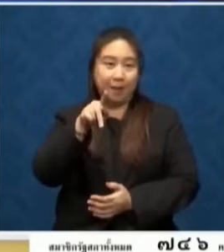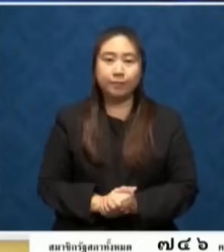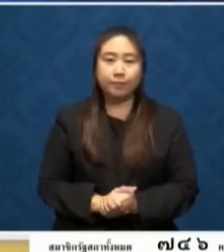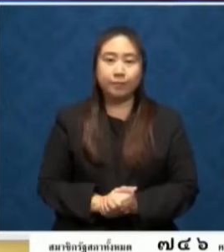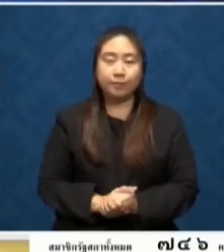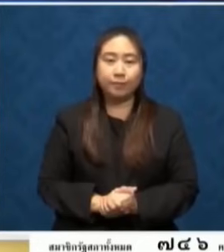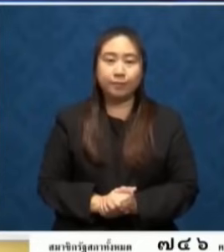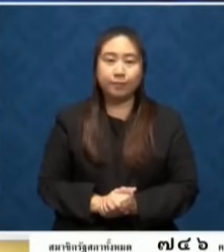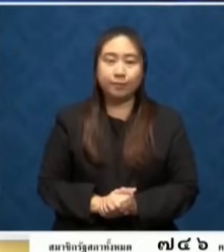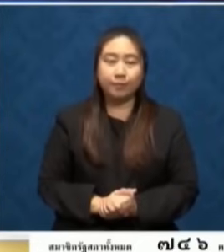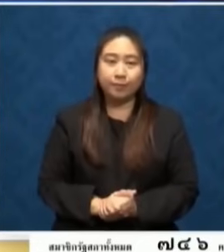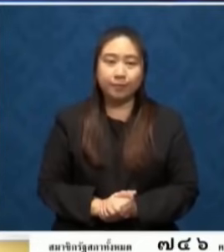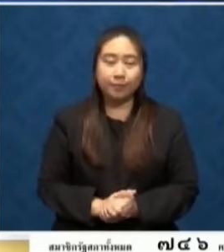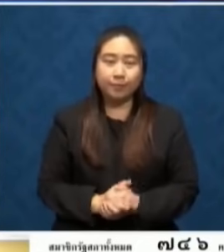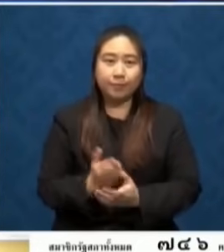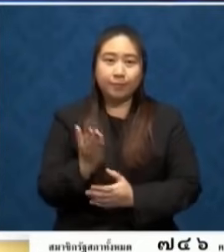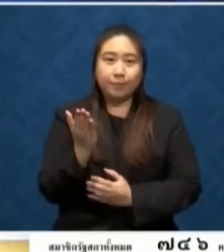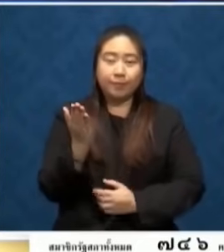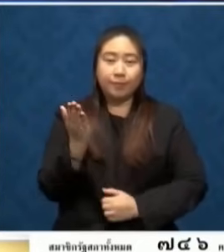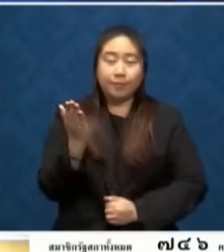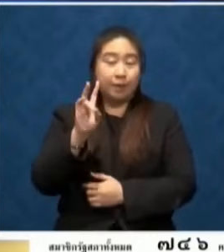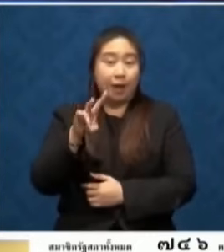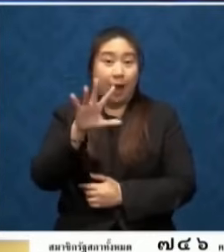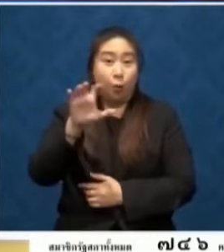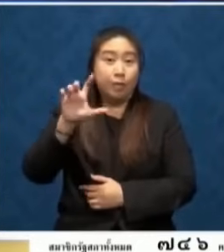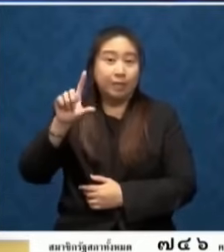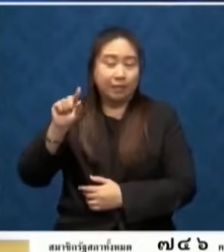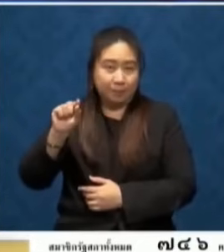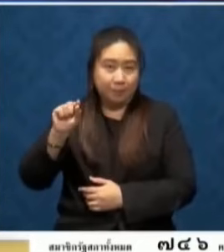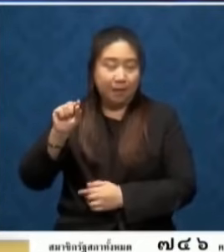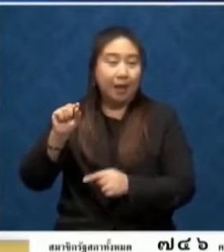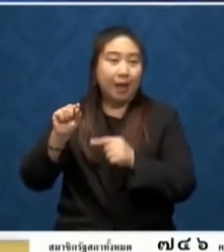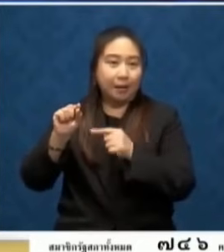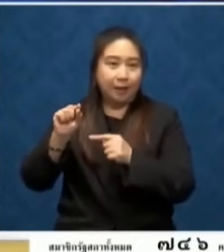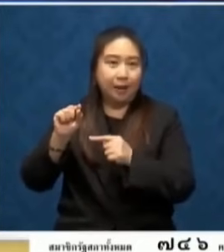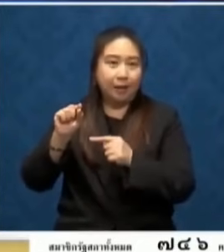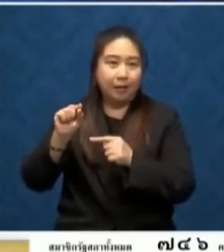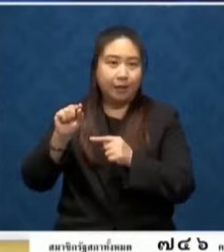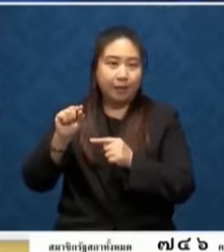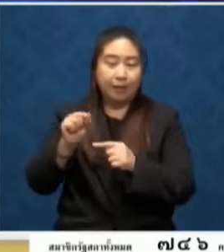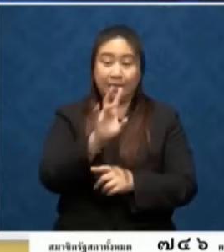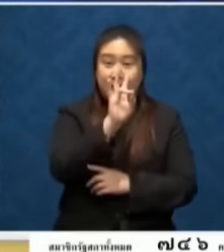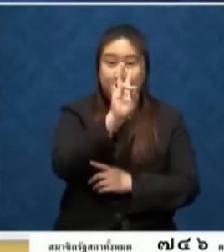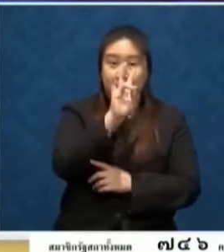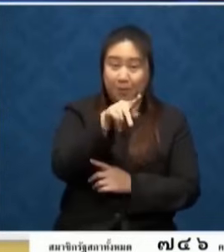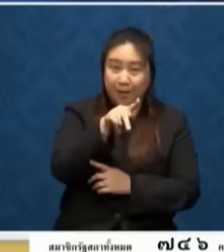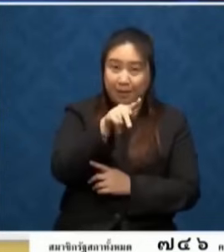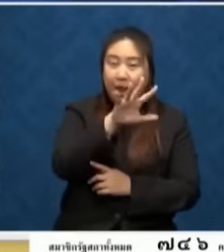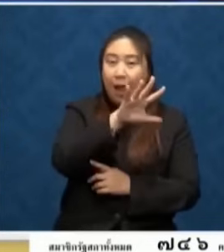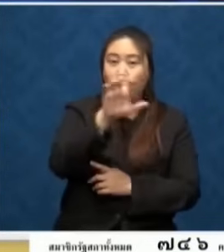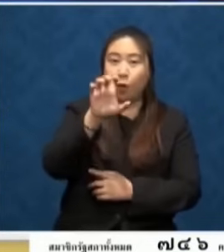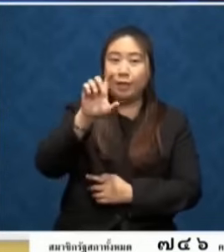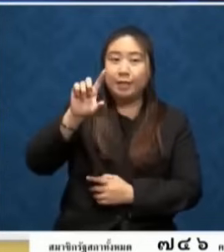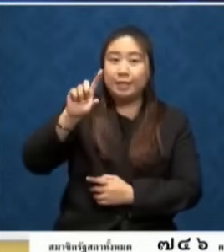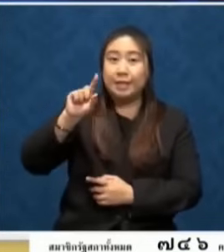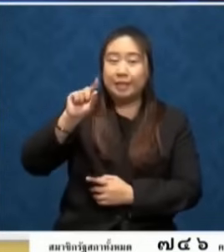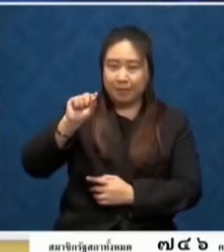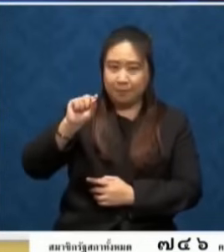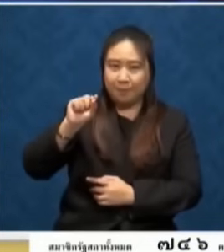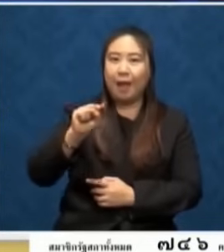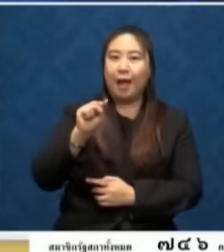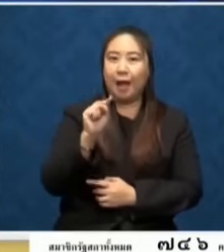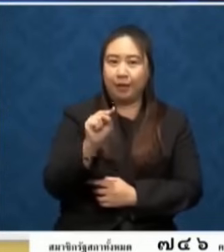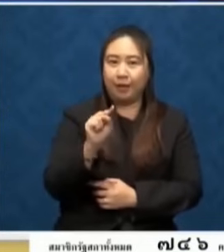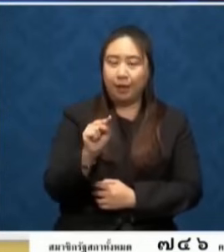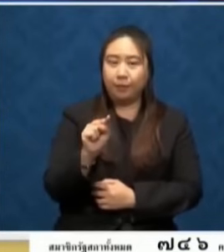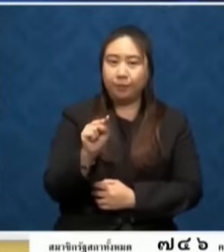7,520 ไม่ใช่ดิจิทัลแพลตของท่านนะครับแต่คุณค่าของ 7,520 นี้มากก